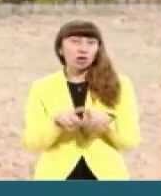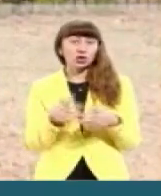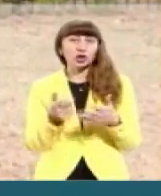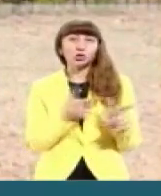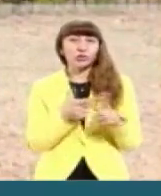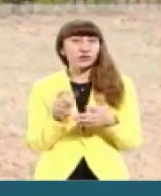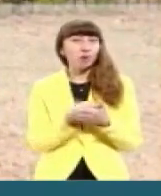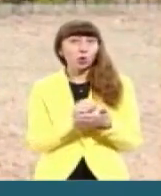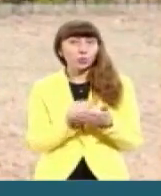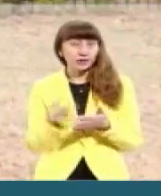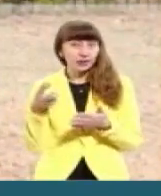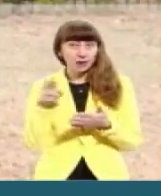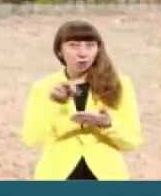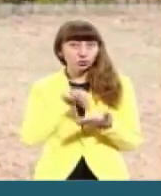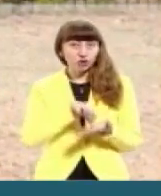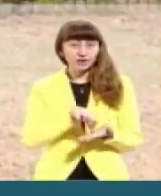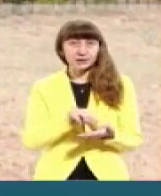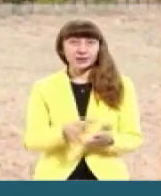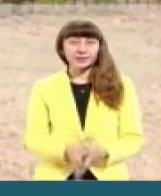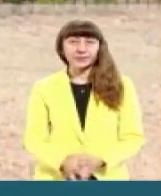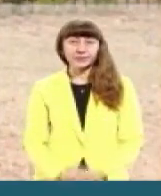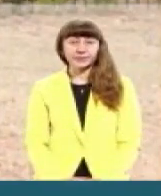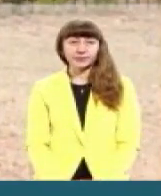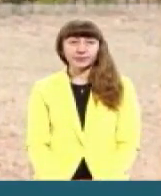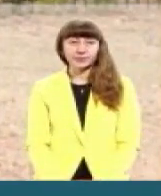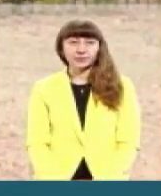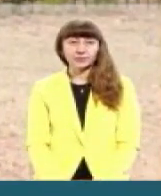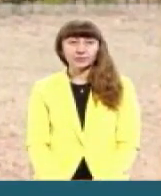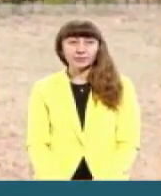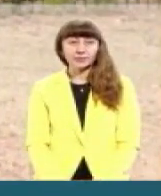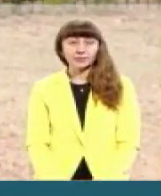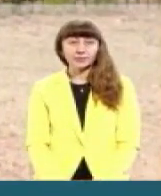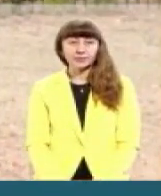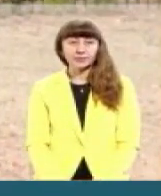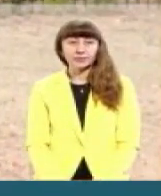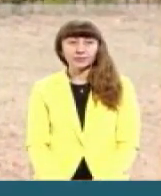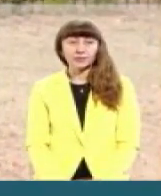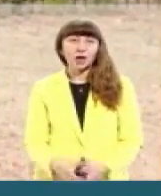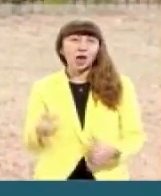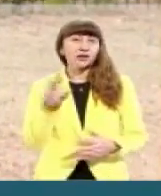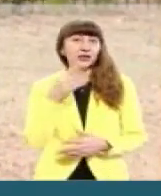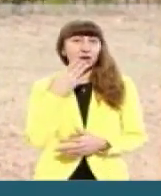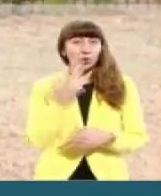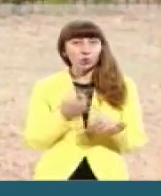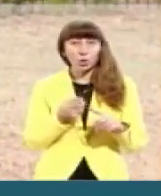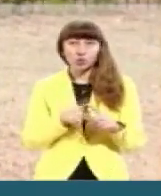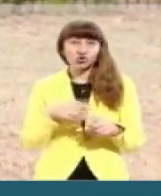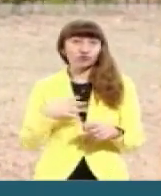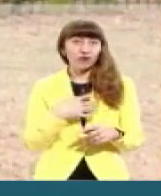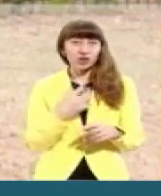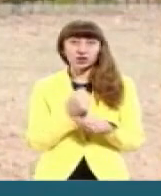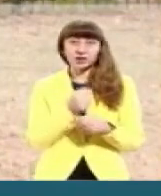Сондықтан бұл өте халық үшін де өте маңызды. Осы мынау енді қазіргі уақытта геосаяси жағдайға